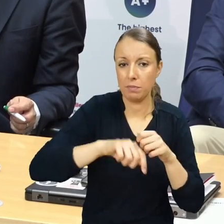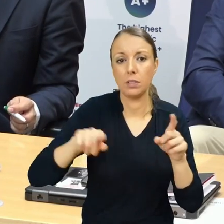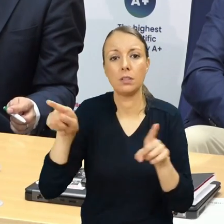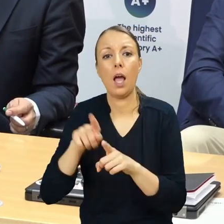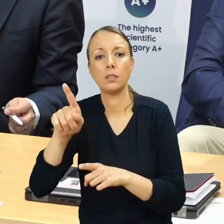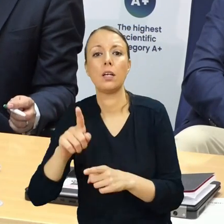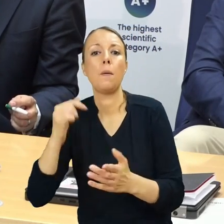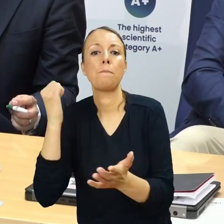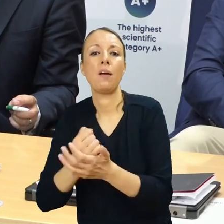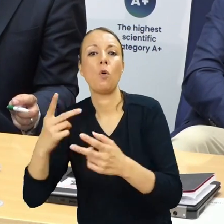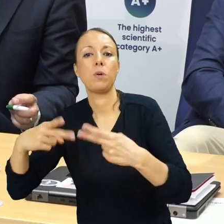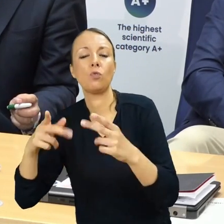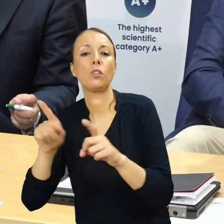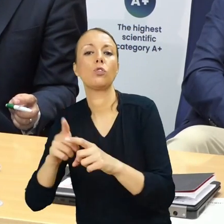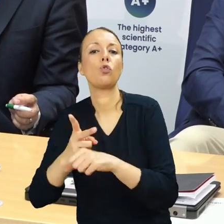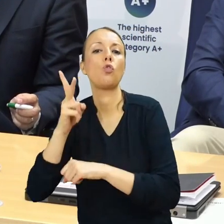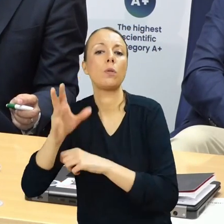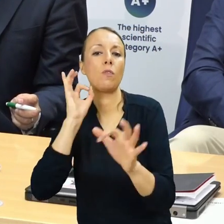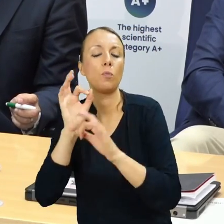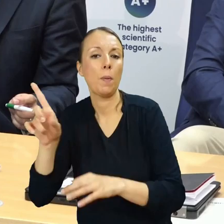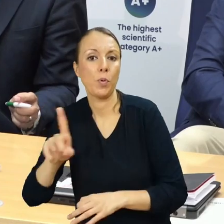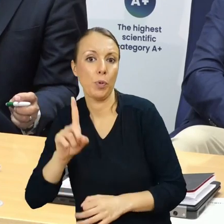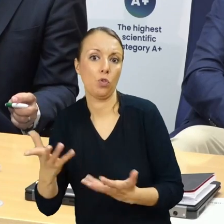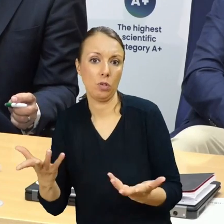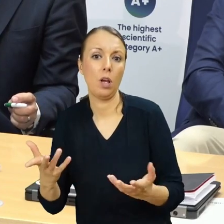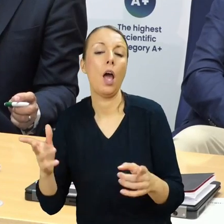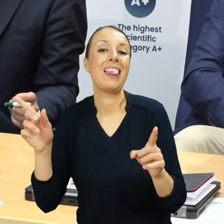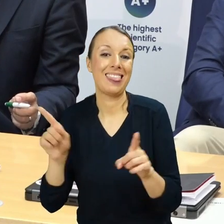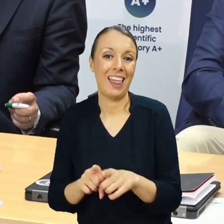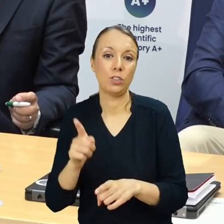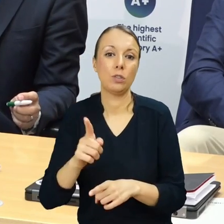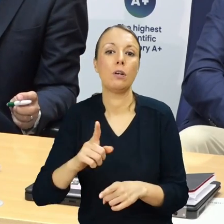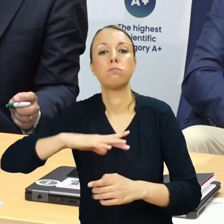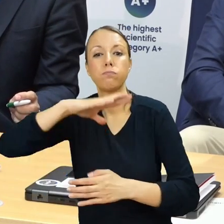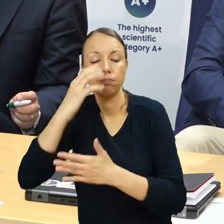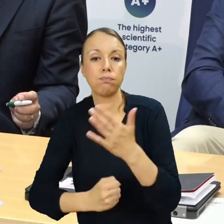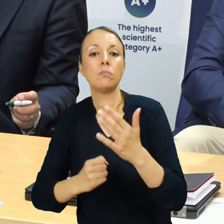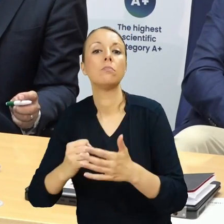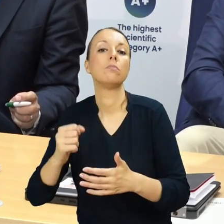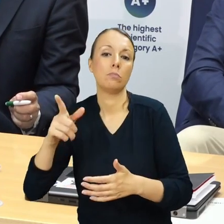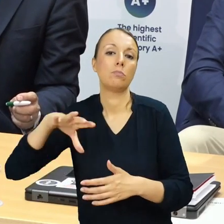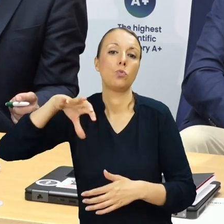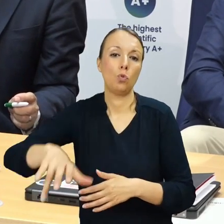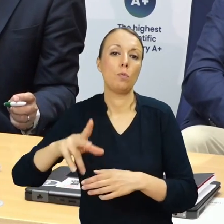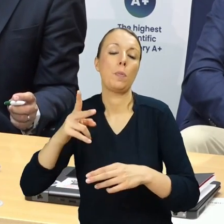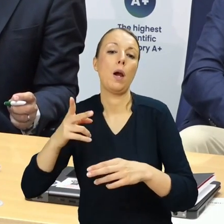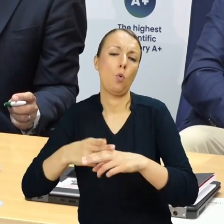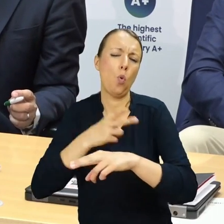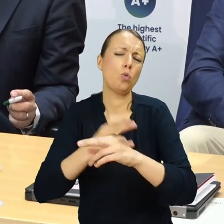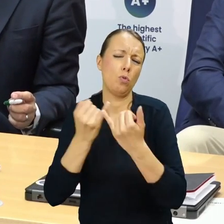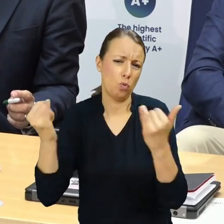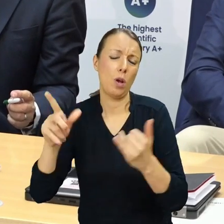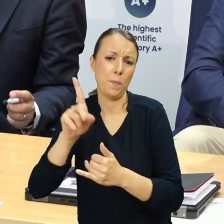dostępu do informacji publicznej i, jak mniemam, ponownego wykorzystywania informacji sektora publicznego znalazłyby się w tej grupie. Albo może